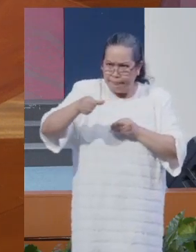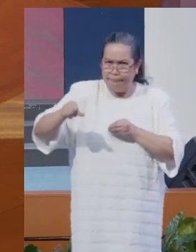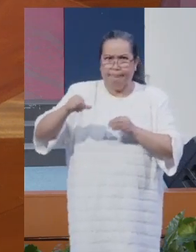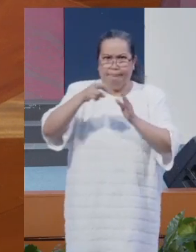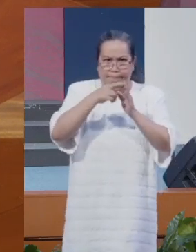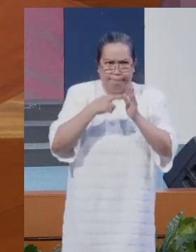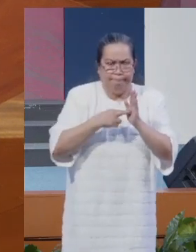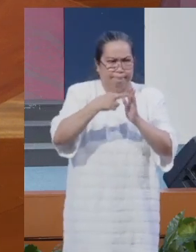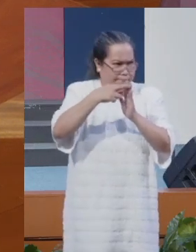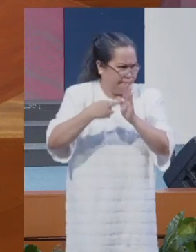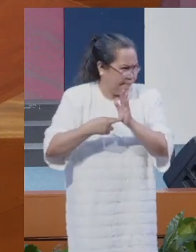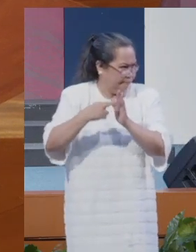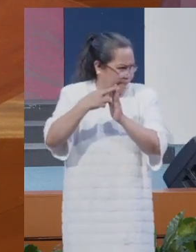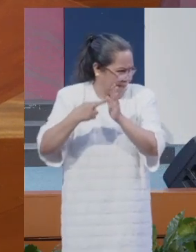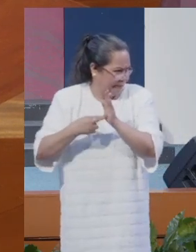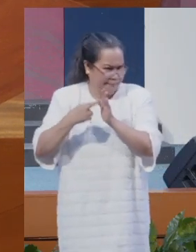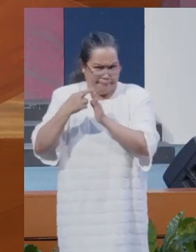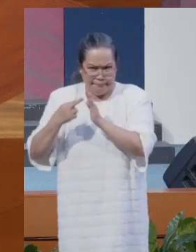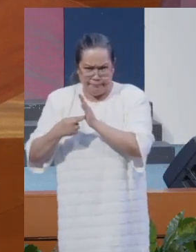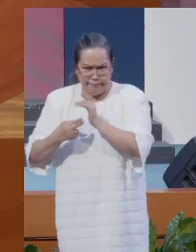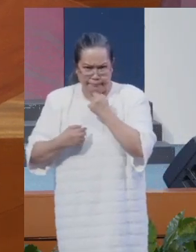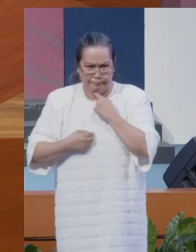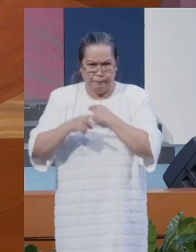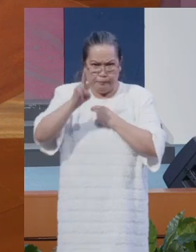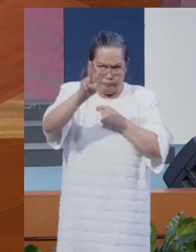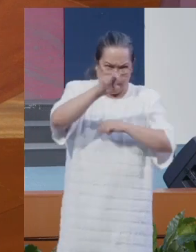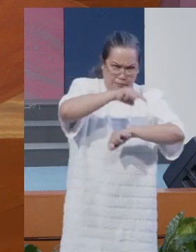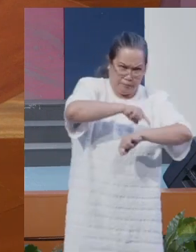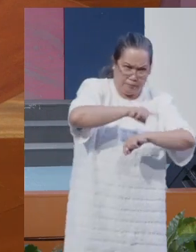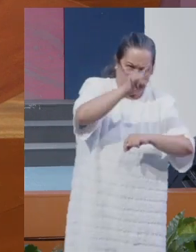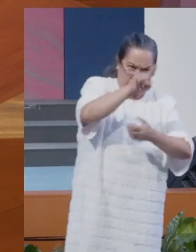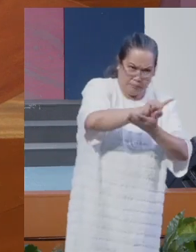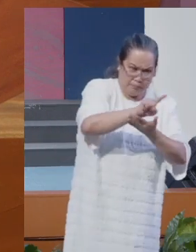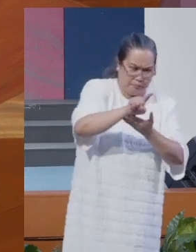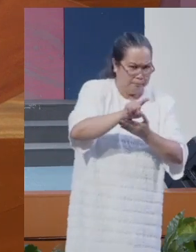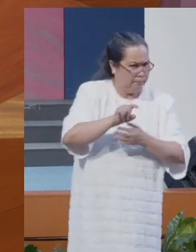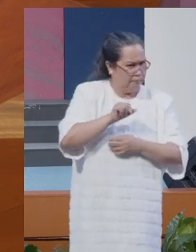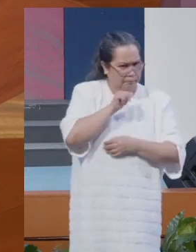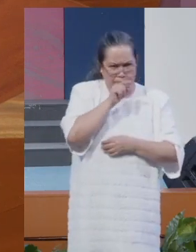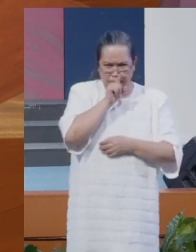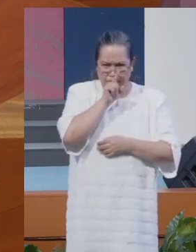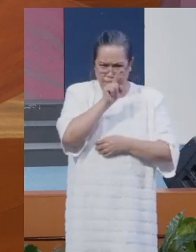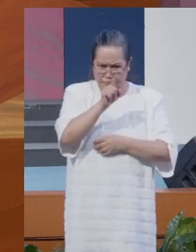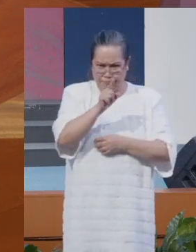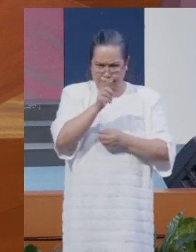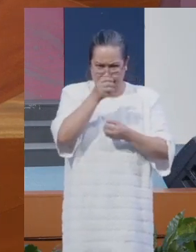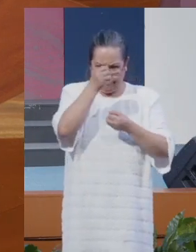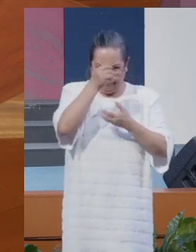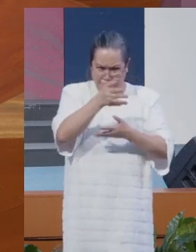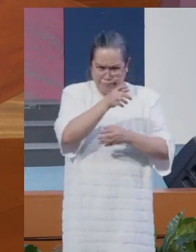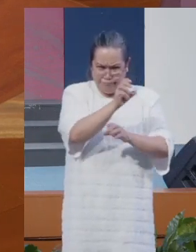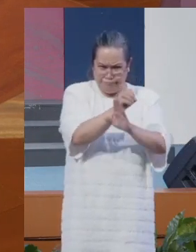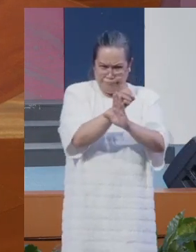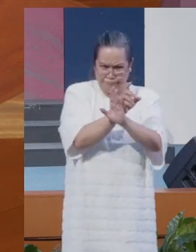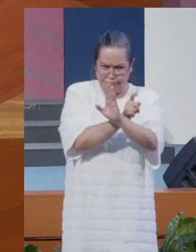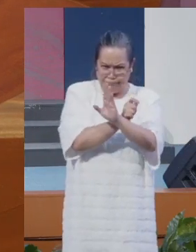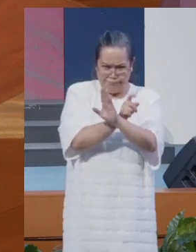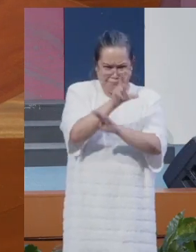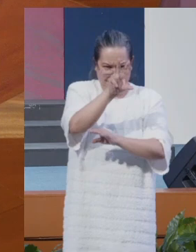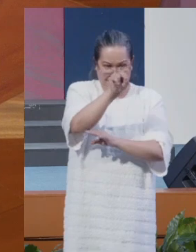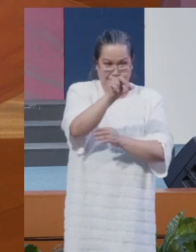reglamento. Pag-aayuno halimbawa, 2 beses isang linggo. Hindi naman iniutos sa Old Testament yon. Pero sa